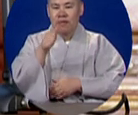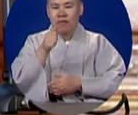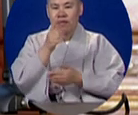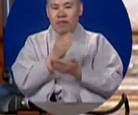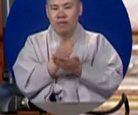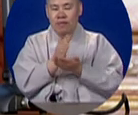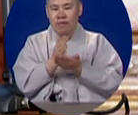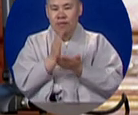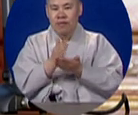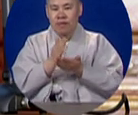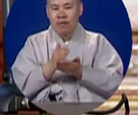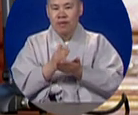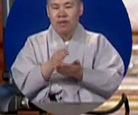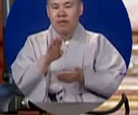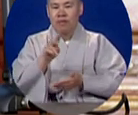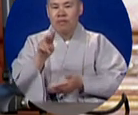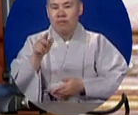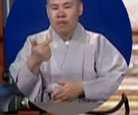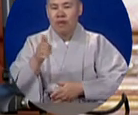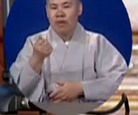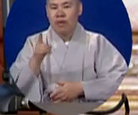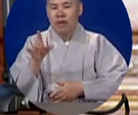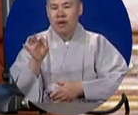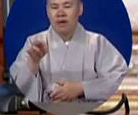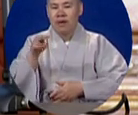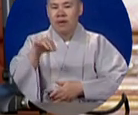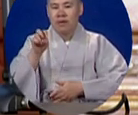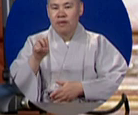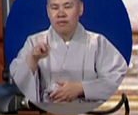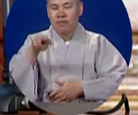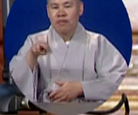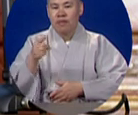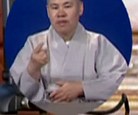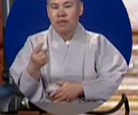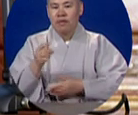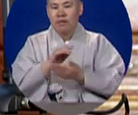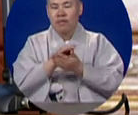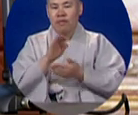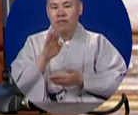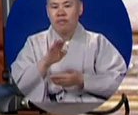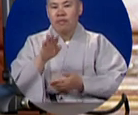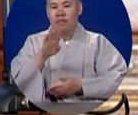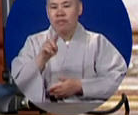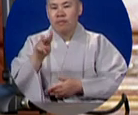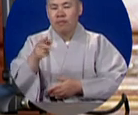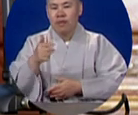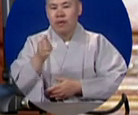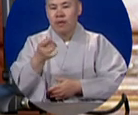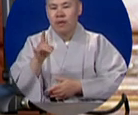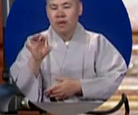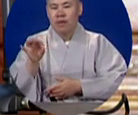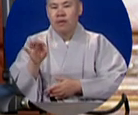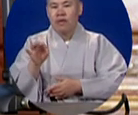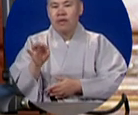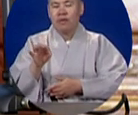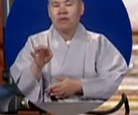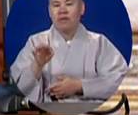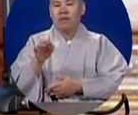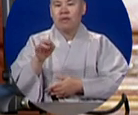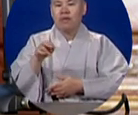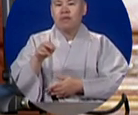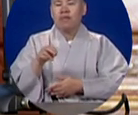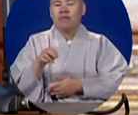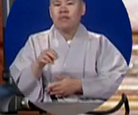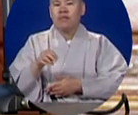변행 심소가 있는데 변행이라는 건 두루할 변자 단일행자